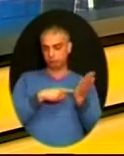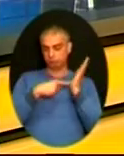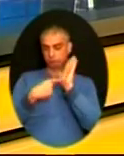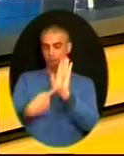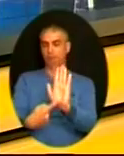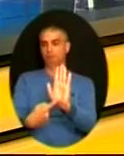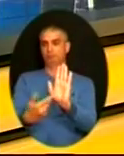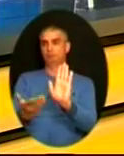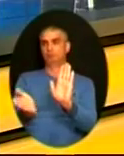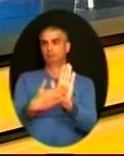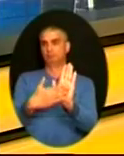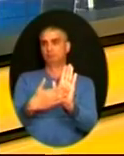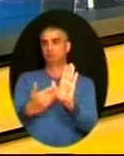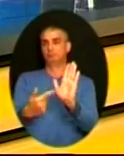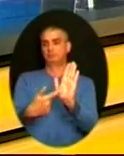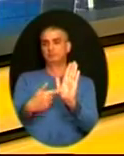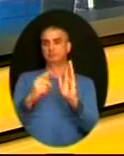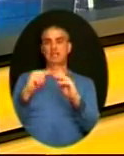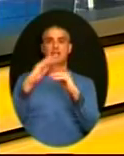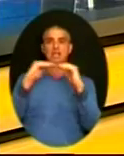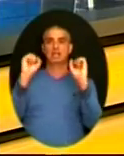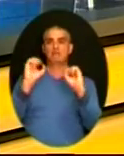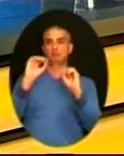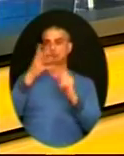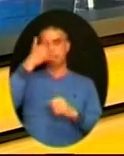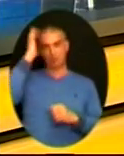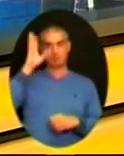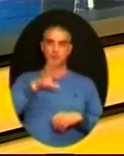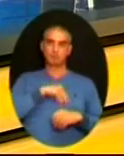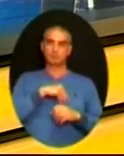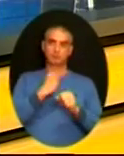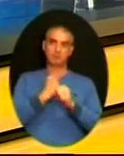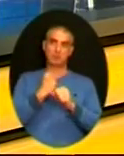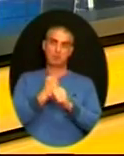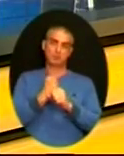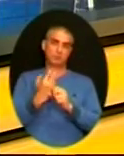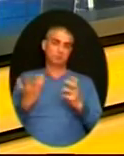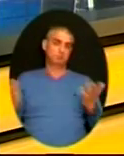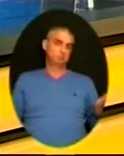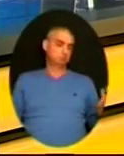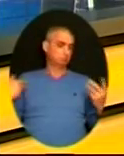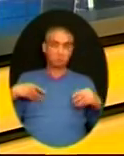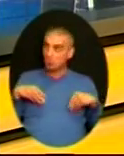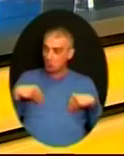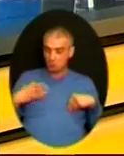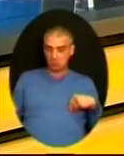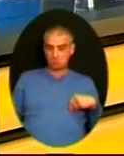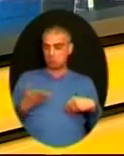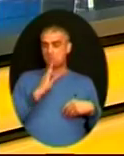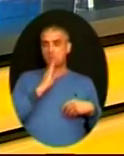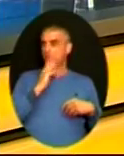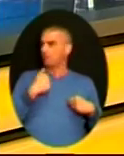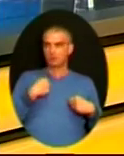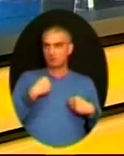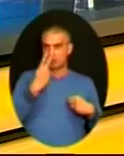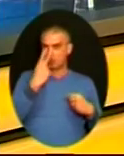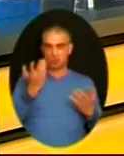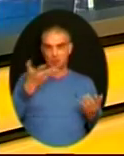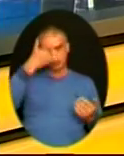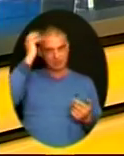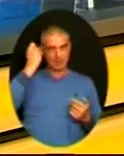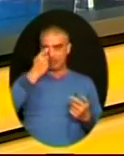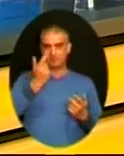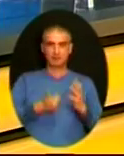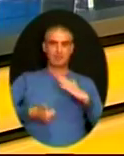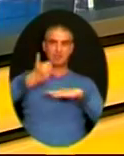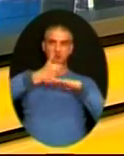הנה, זה קווי היסוד שלפיד מסכים ללכת איתם. מקובל, מה הבעיה? אבל אני עדיין לא רואה את לפיד